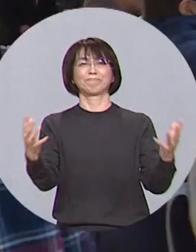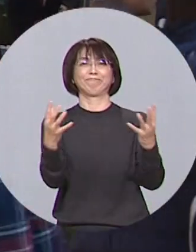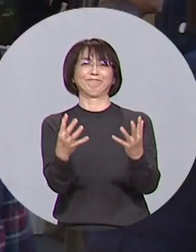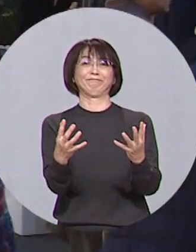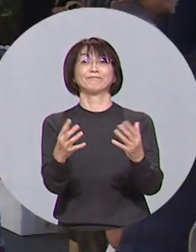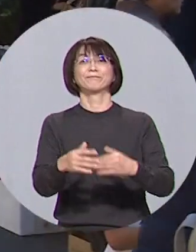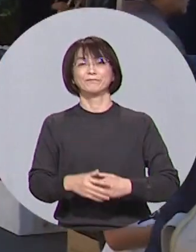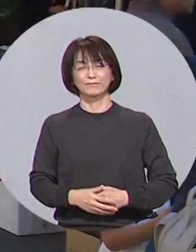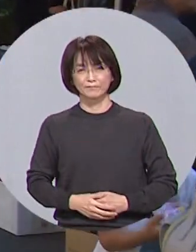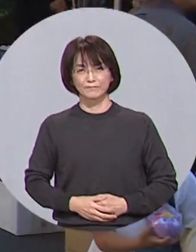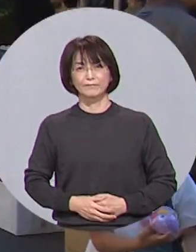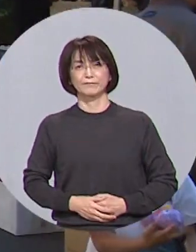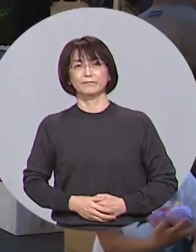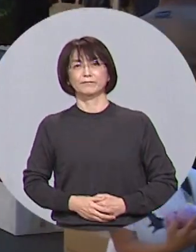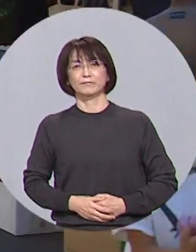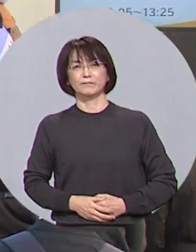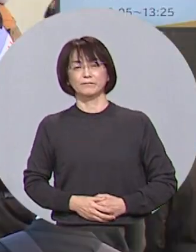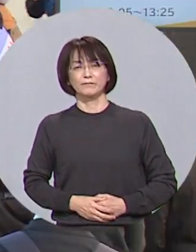ました。